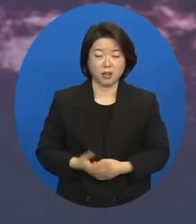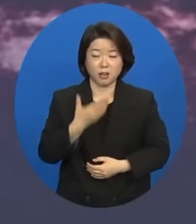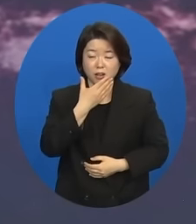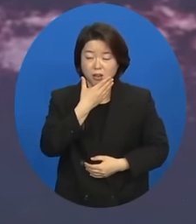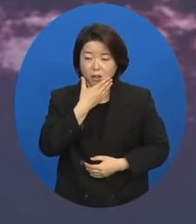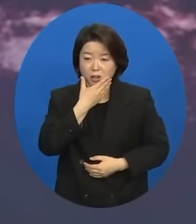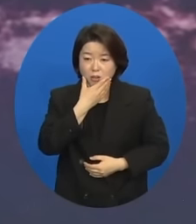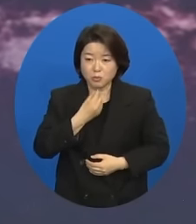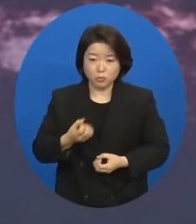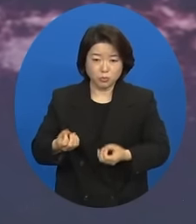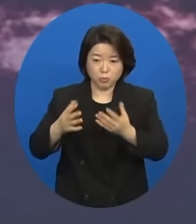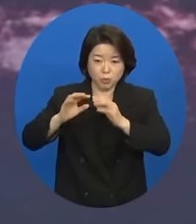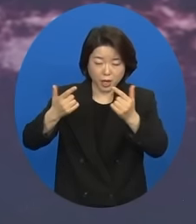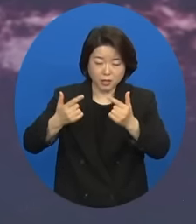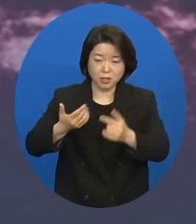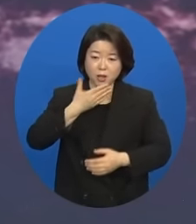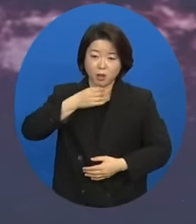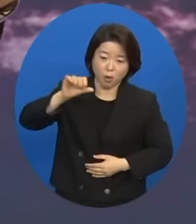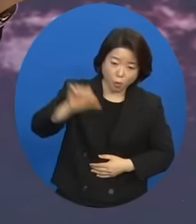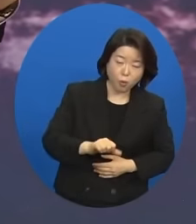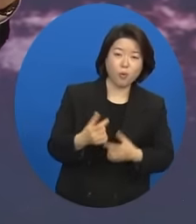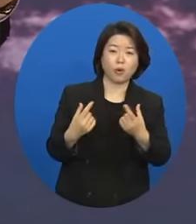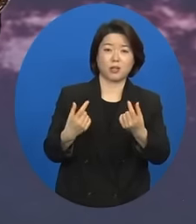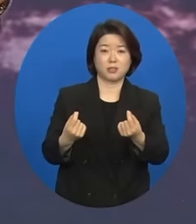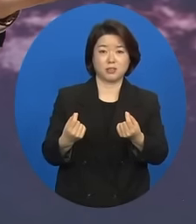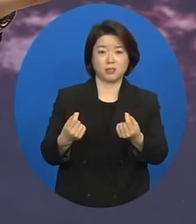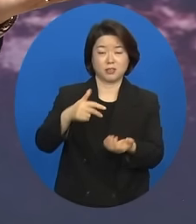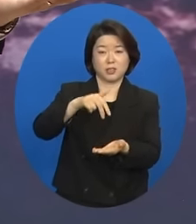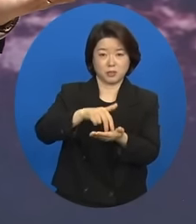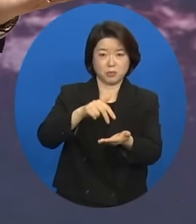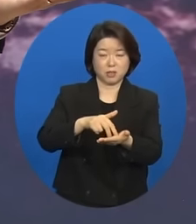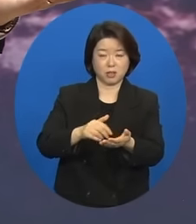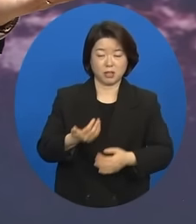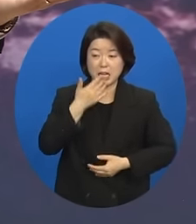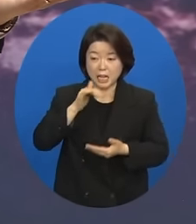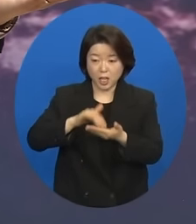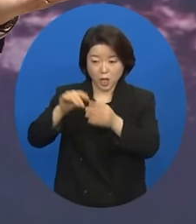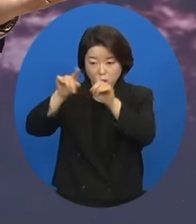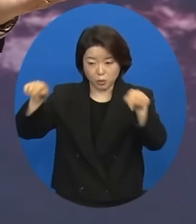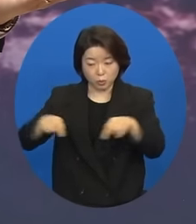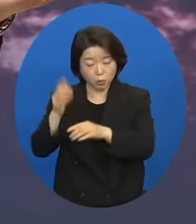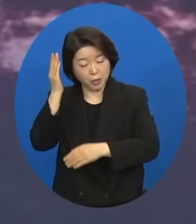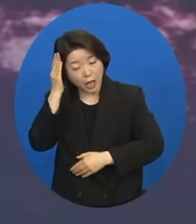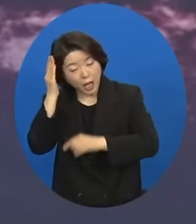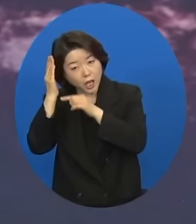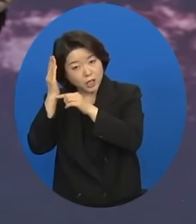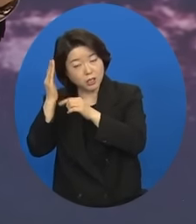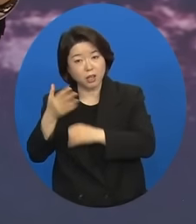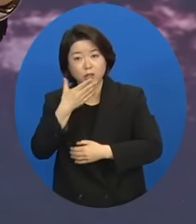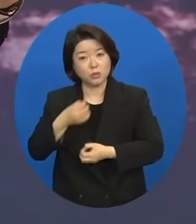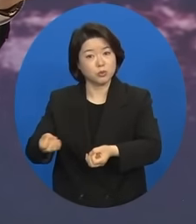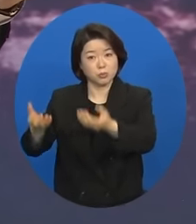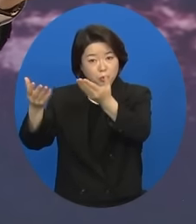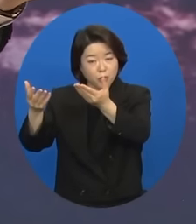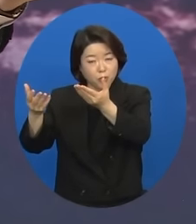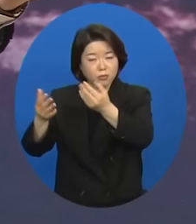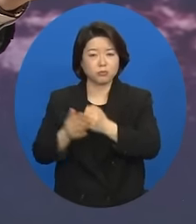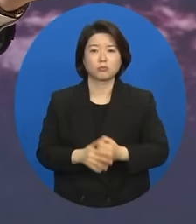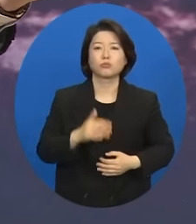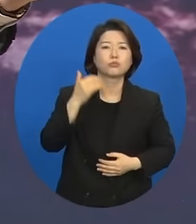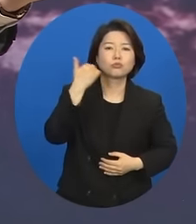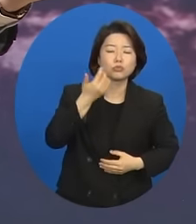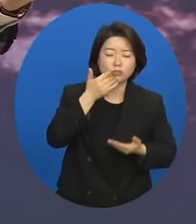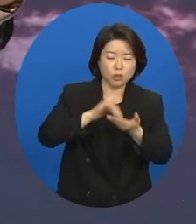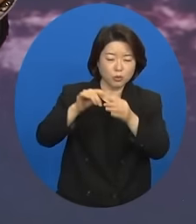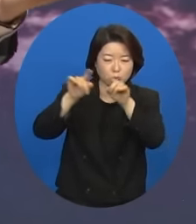같은 형편에 놓인 거예요 여러분 돌베개 축복입니까 누가 돌베개를 축복이라